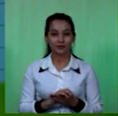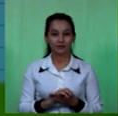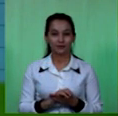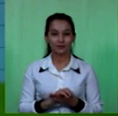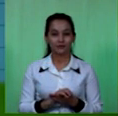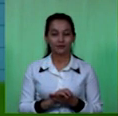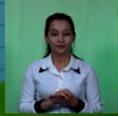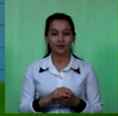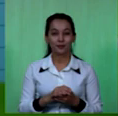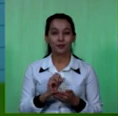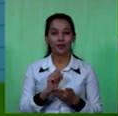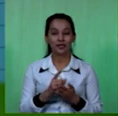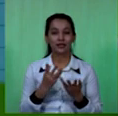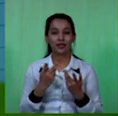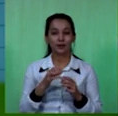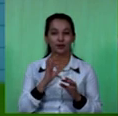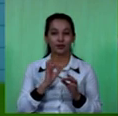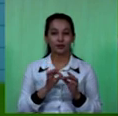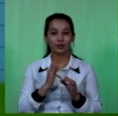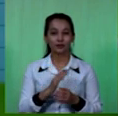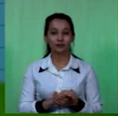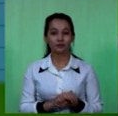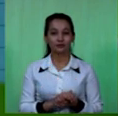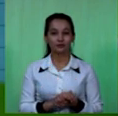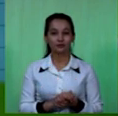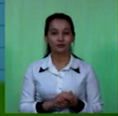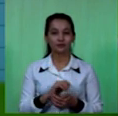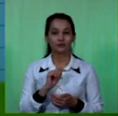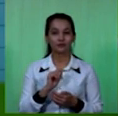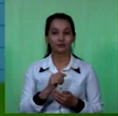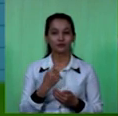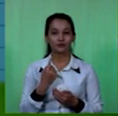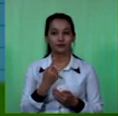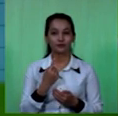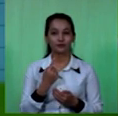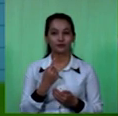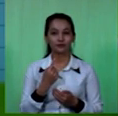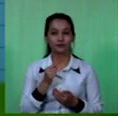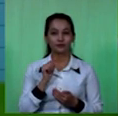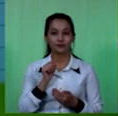o'tkazmasdan masalaning yechimini tekshirib olsak. Demak, siz birinchi ishda